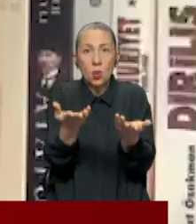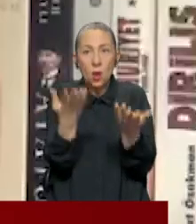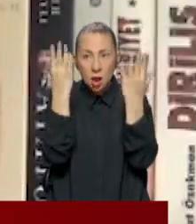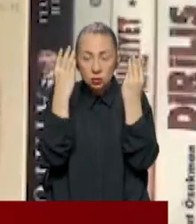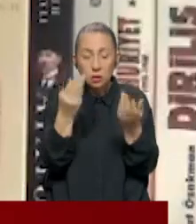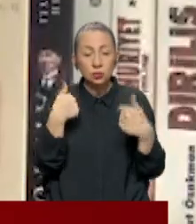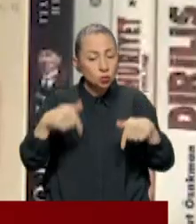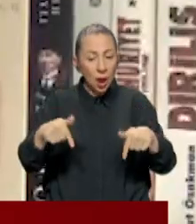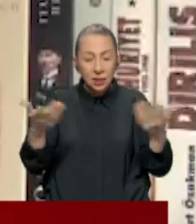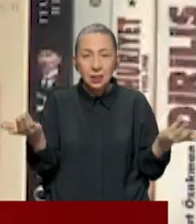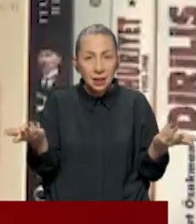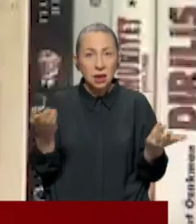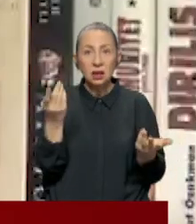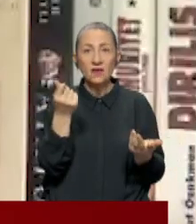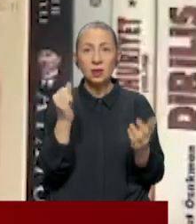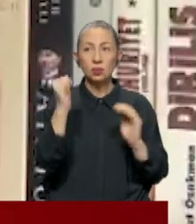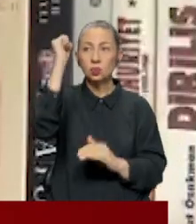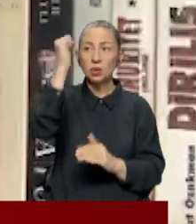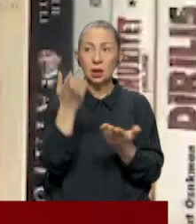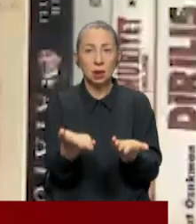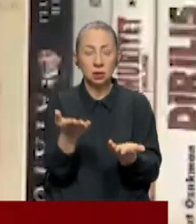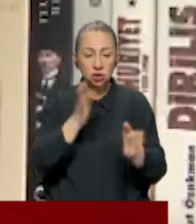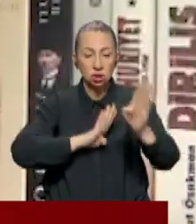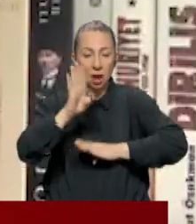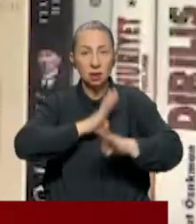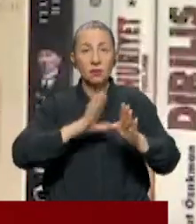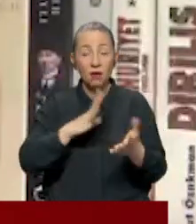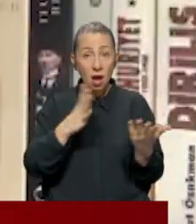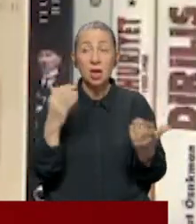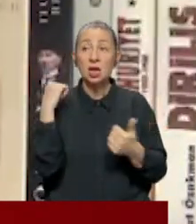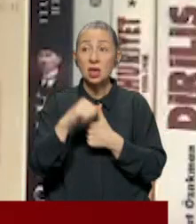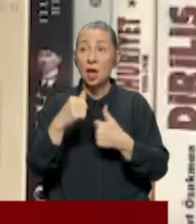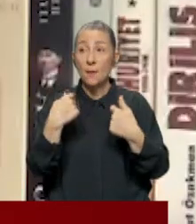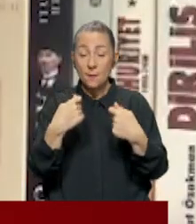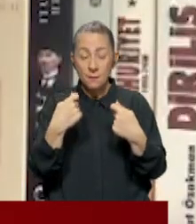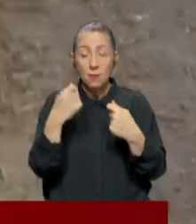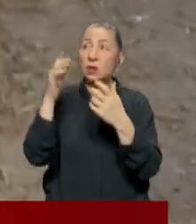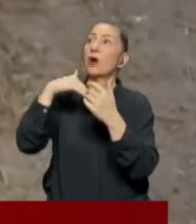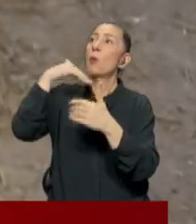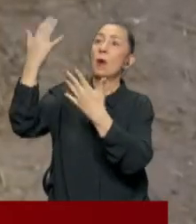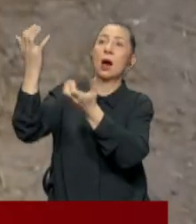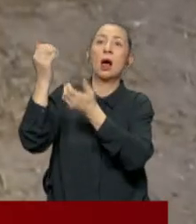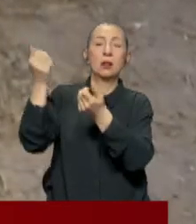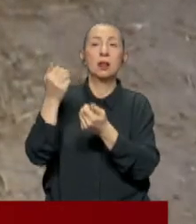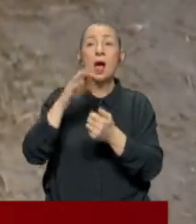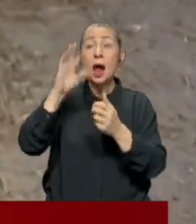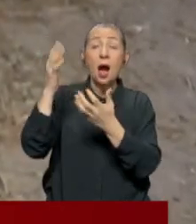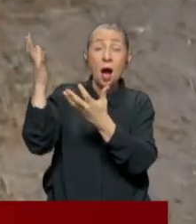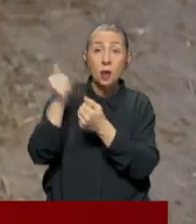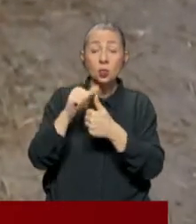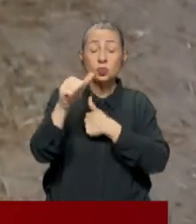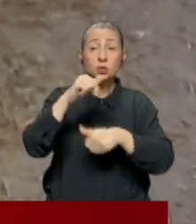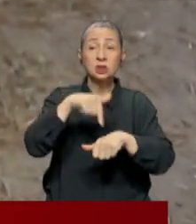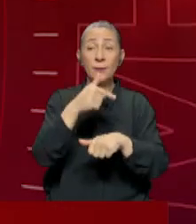çıktı. Geldiğimiz noktada yine fiyatlar yüksek diye şikayet ediliyor. Yine ithalata başvuruluyor. Yapılan her ithalat